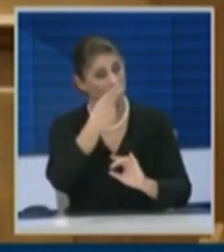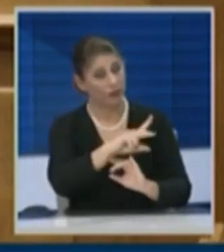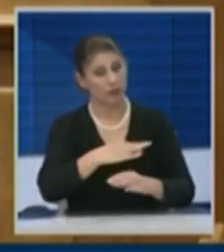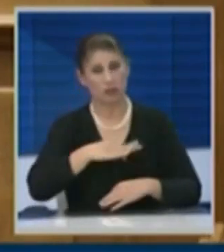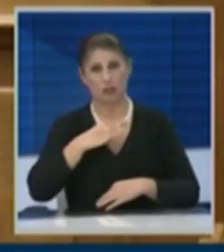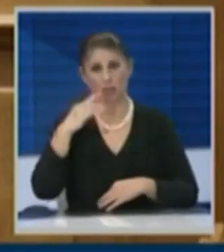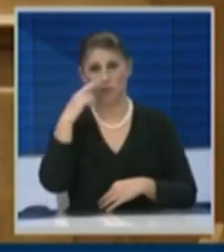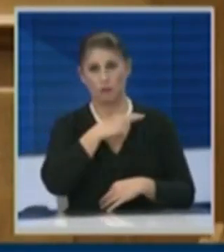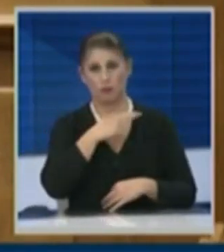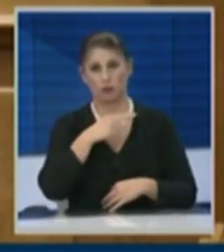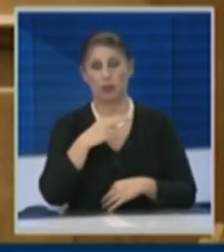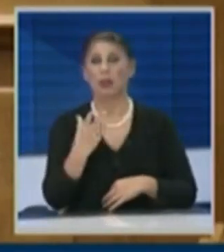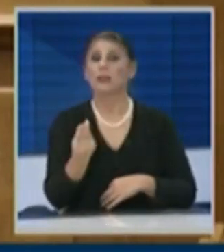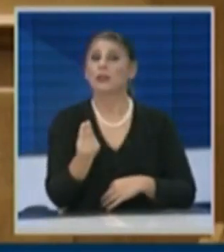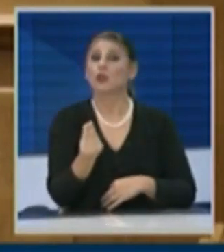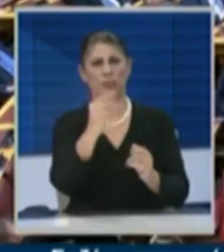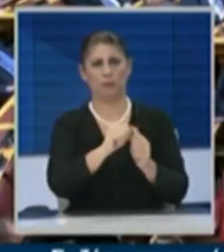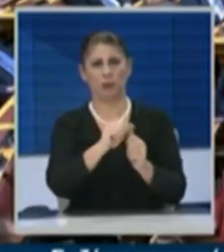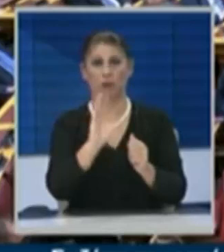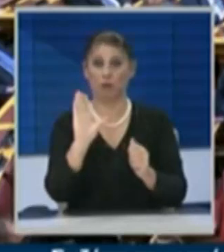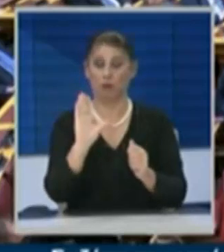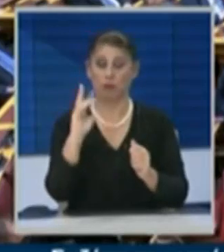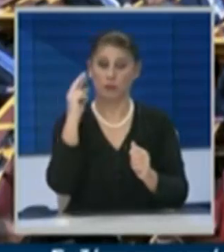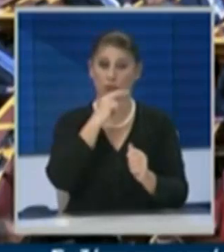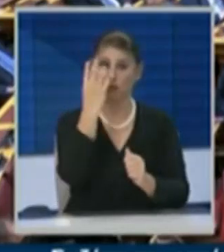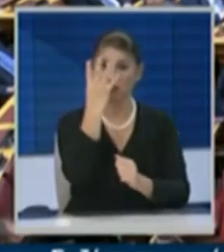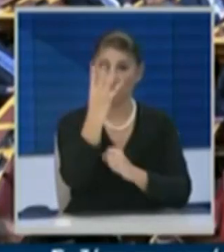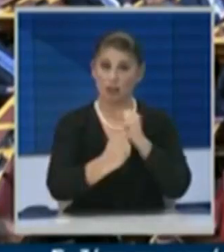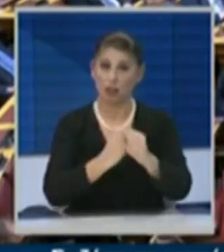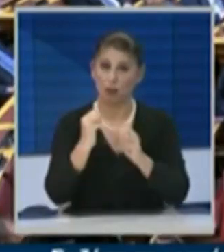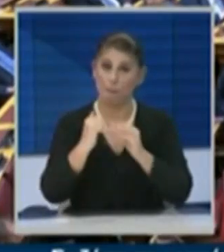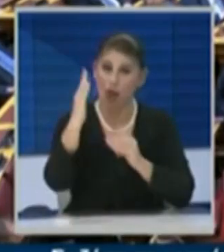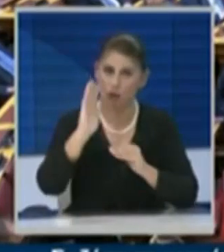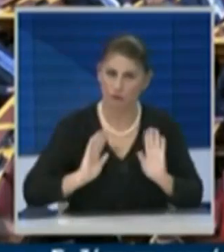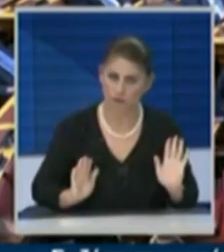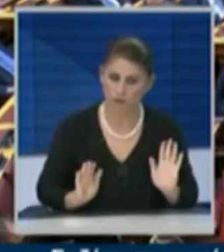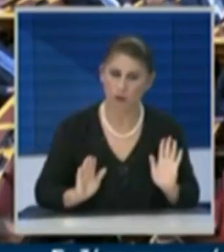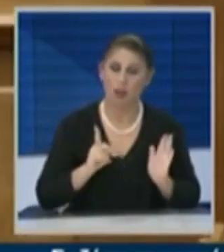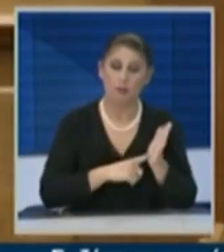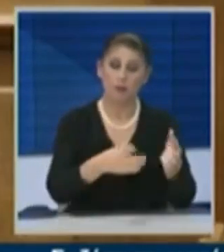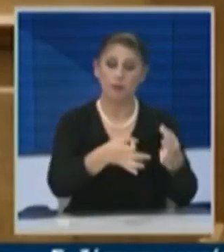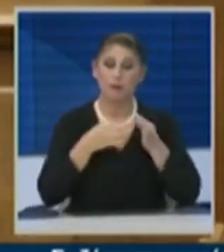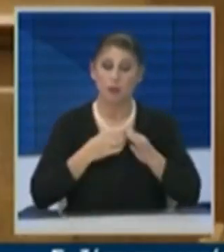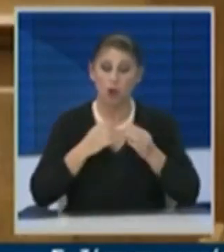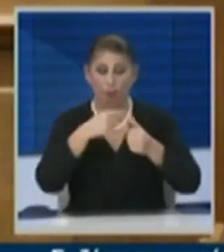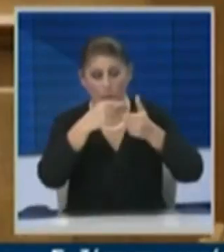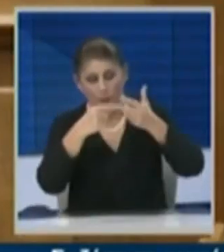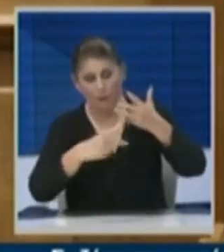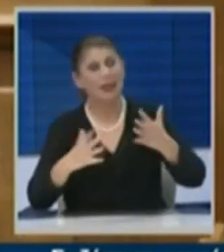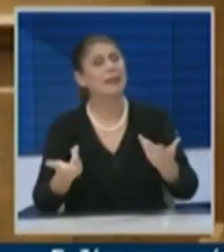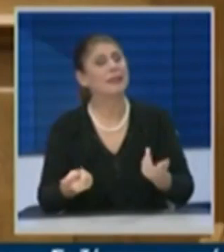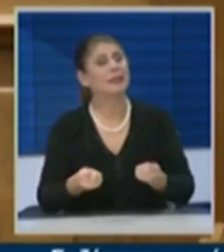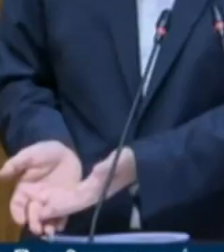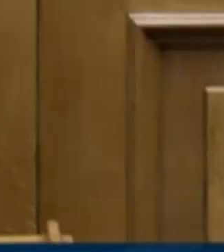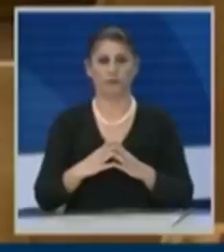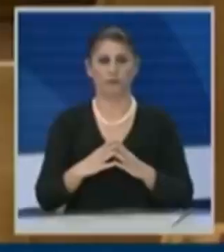κύριε Πρωθυπουργέ, τα εργαλεία που παραδόθηκαν το 19. Είστε πρωθυπουργός 4 χρόνια πλάς. Πρέπει να μας πείτε γιατί όλα αυτά δεν γίνανε. Γι' αυτό και θα ακούσετε